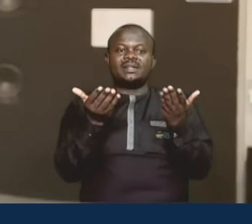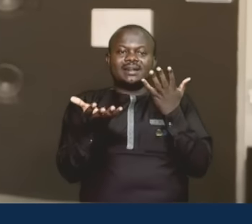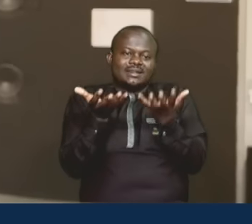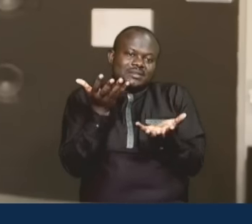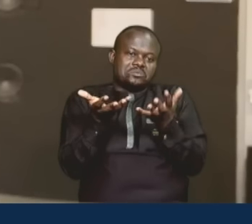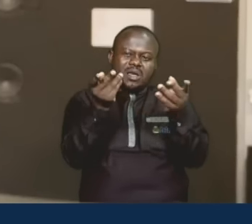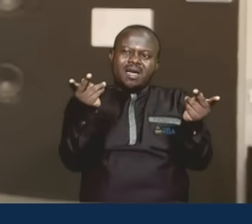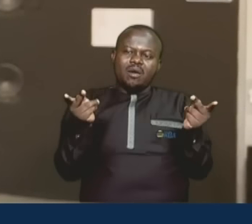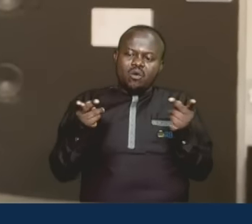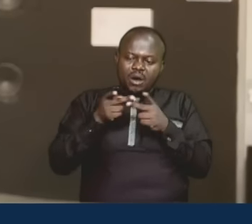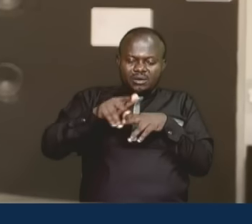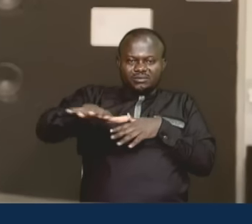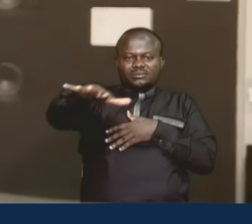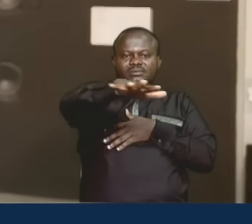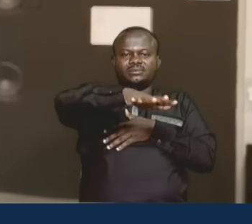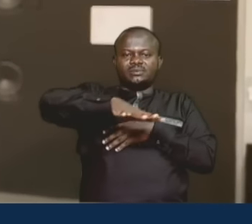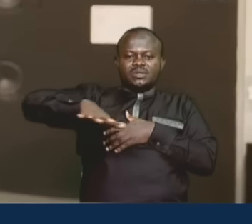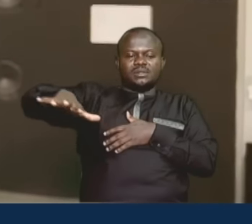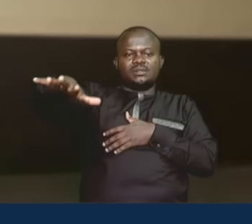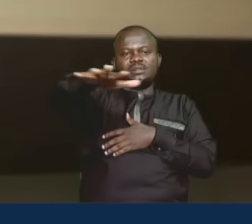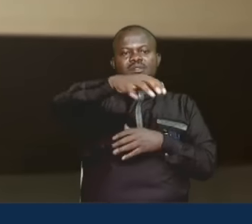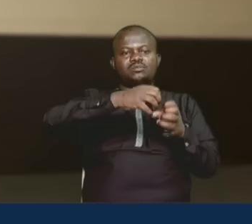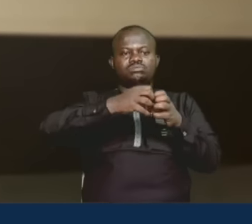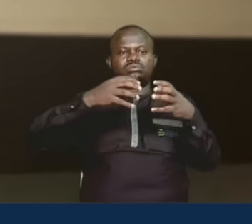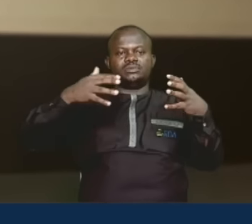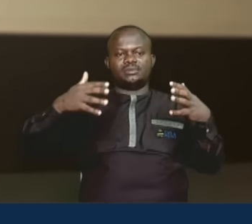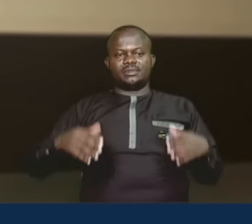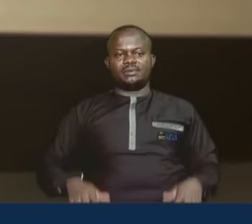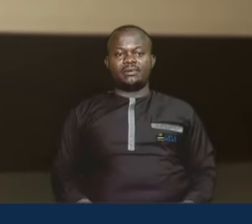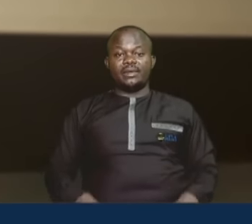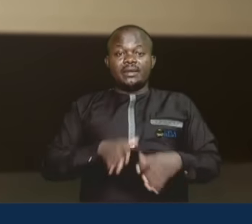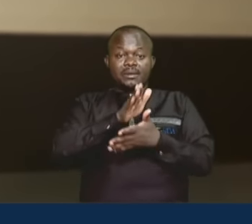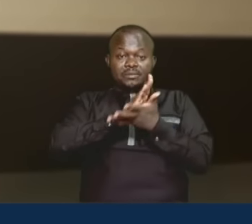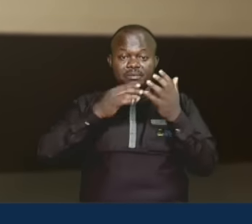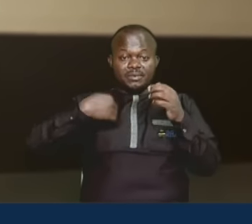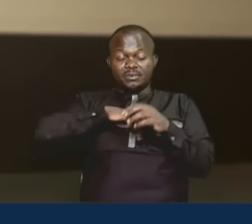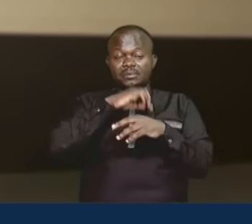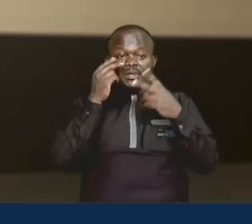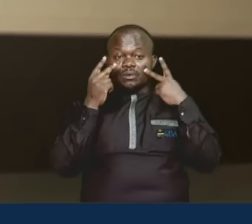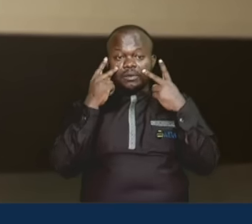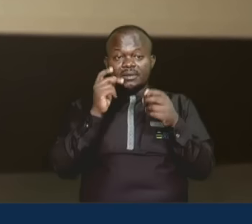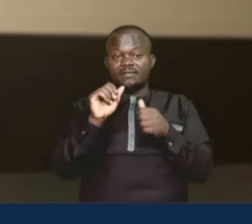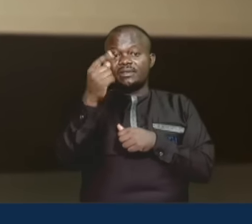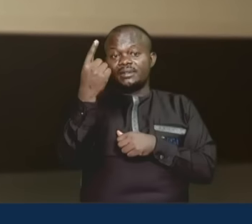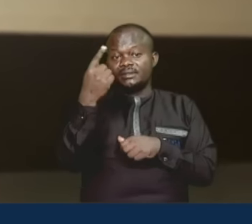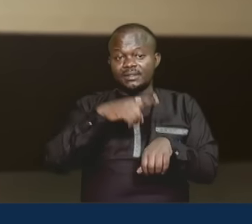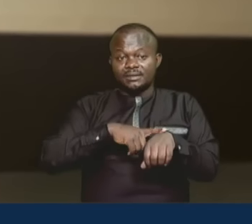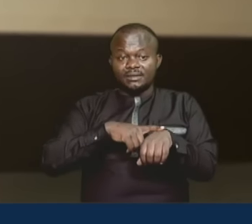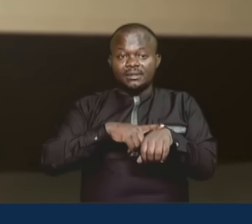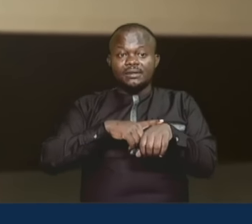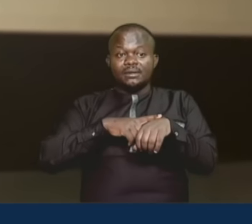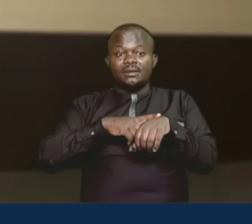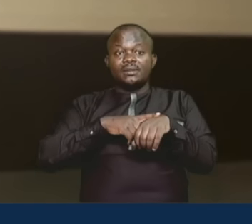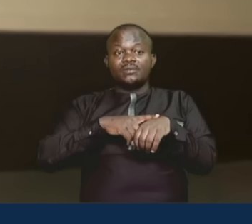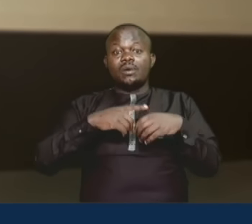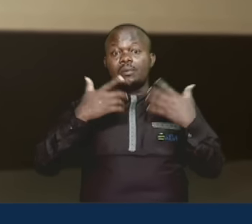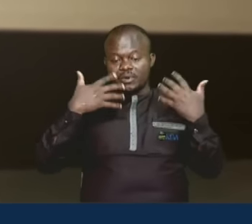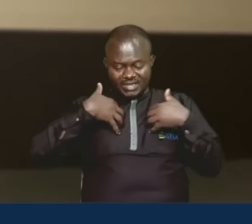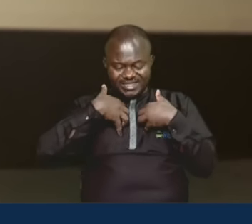aho hantu byisanzura, bibasha kororokera. Mu byo twabonye, icya mbere twabonye amoko arenga